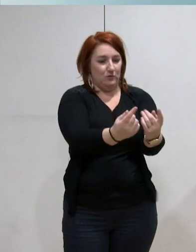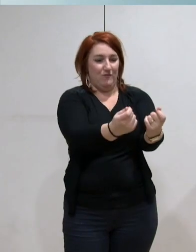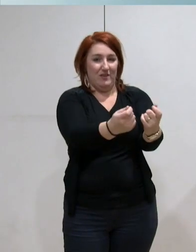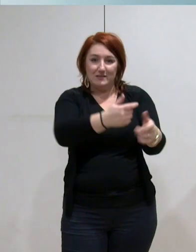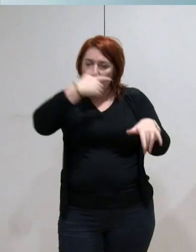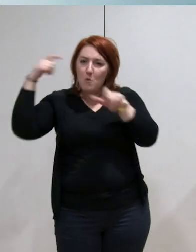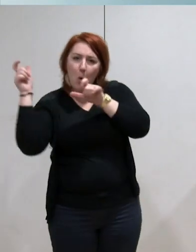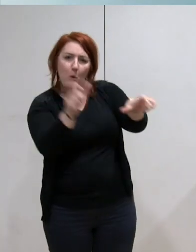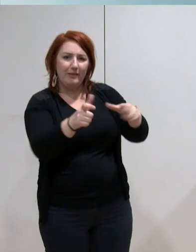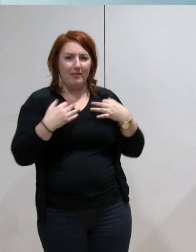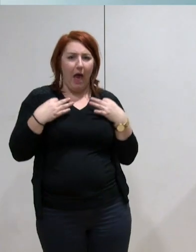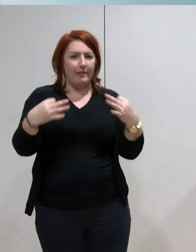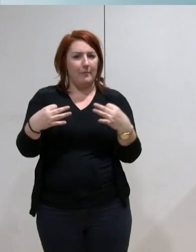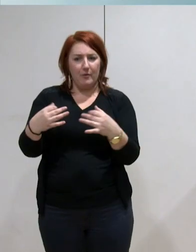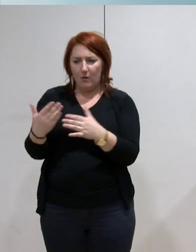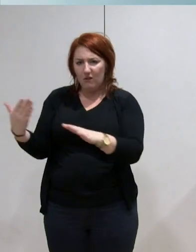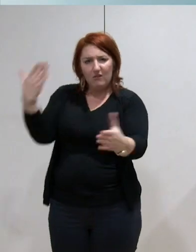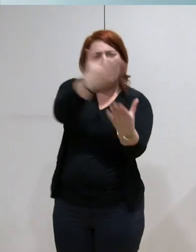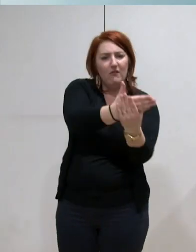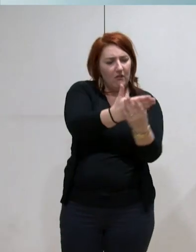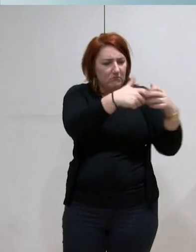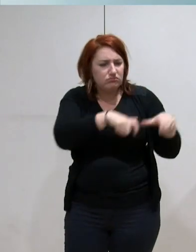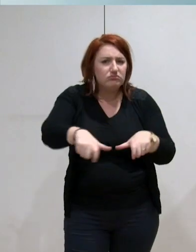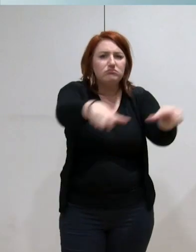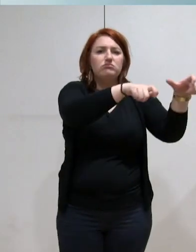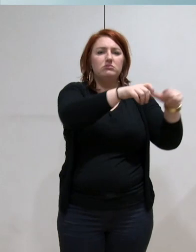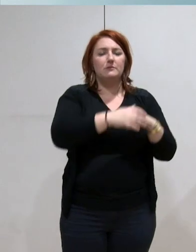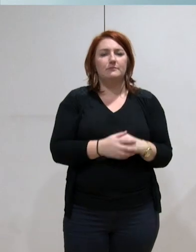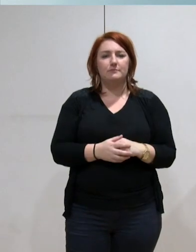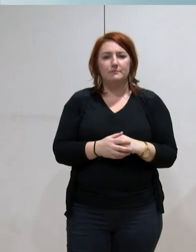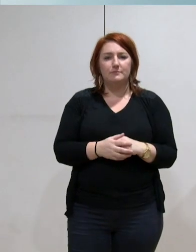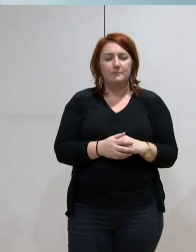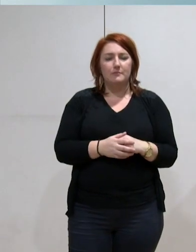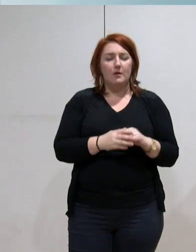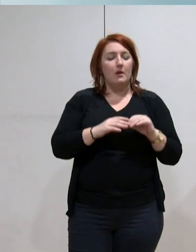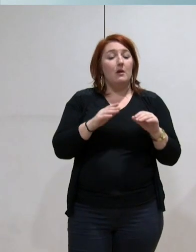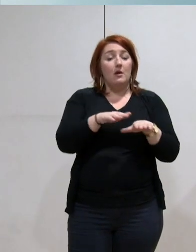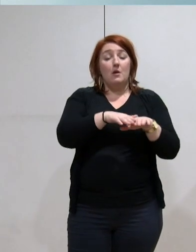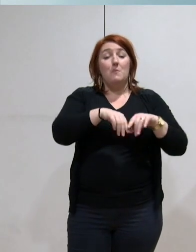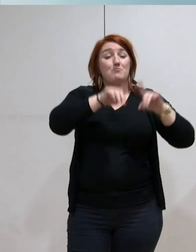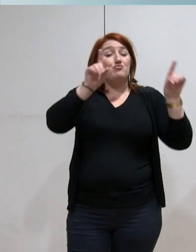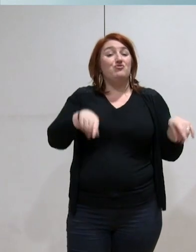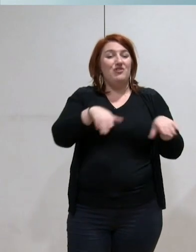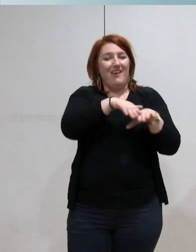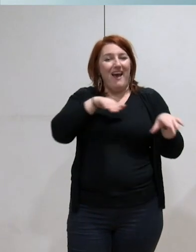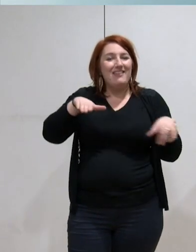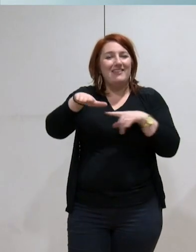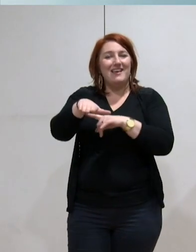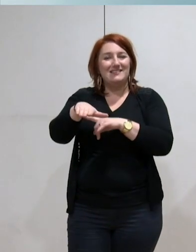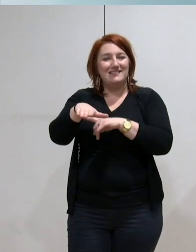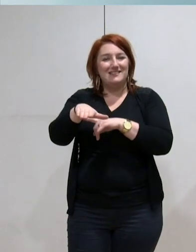ville en matière de transparence le refus de créer un budget annexe pour permettre une véritable